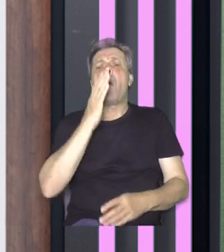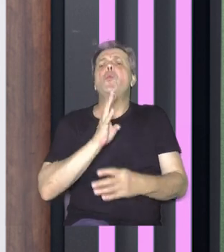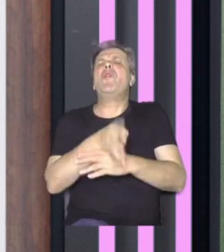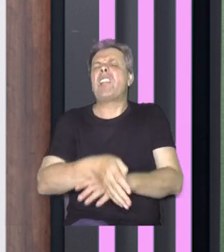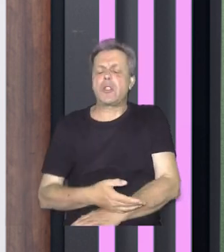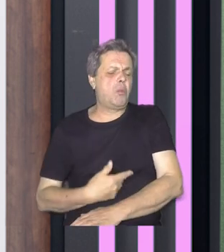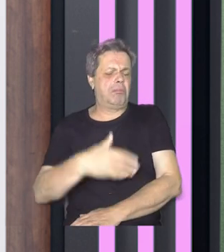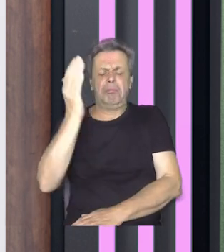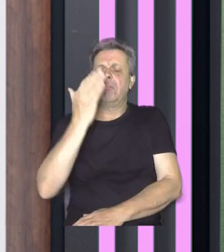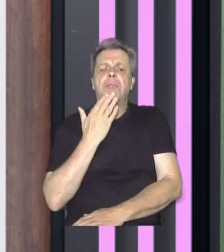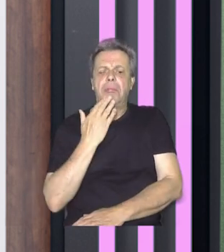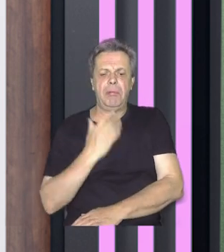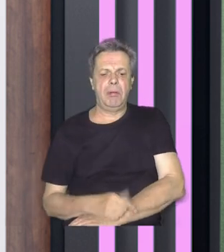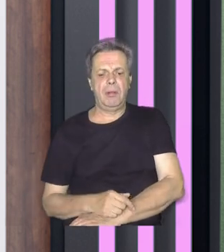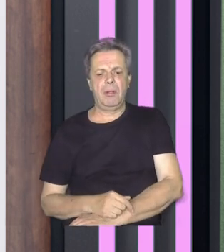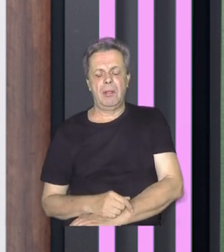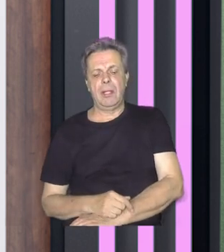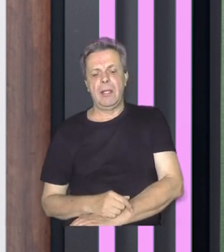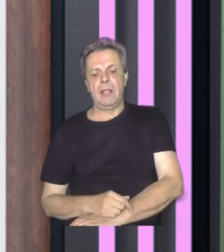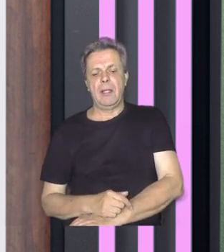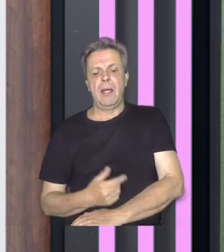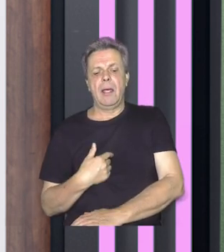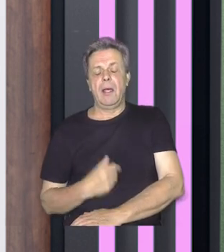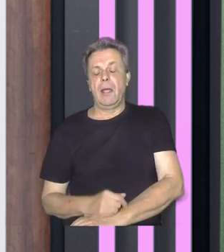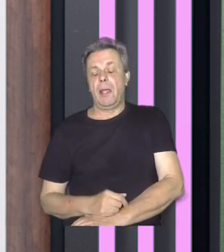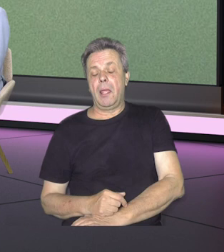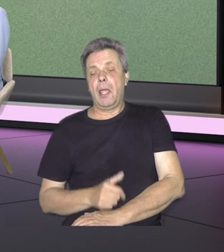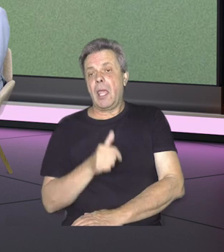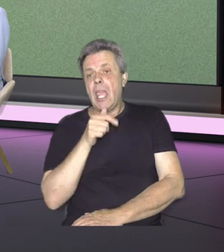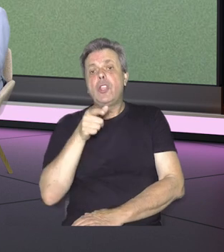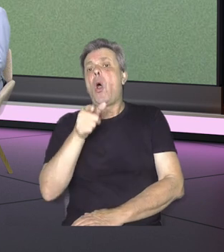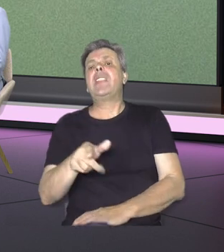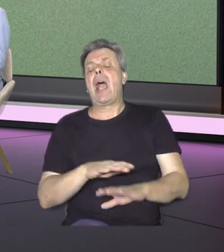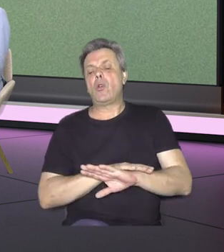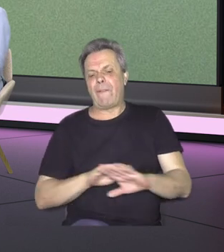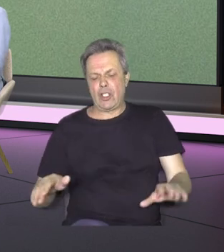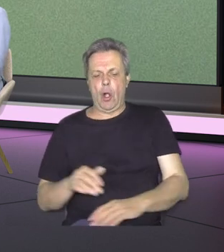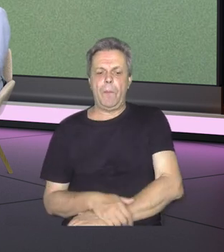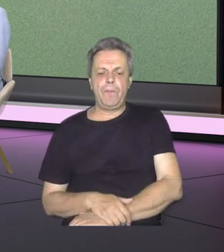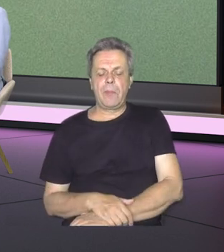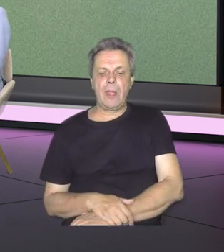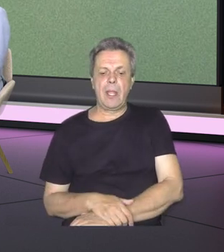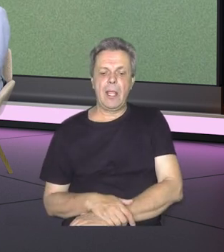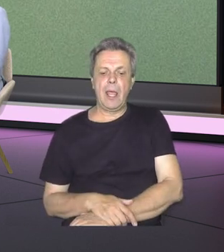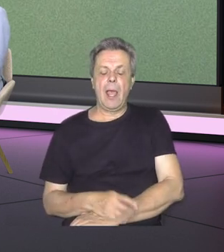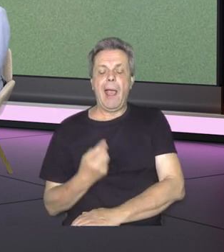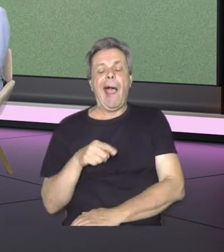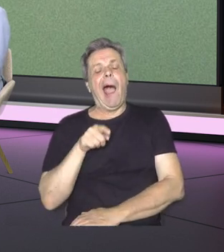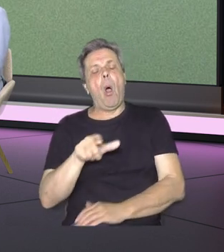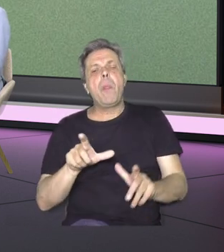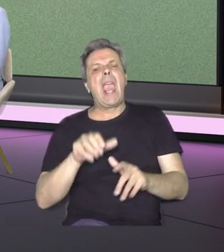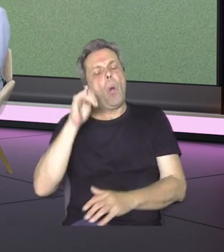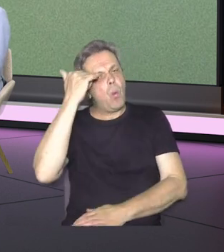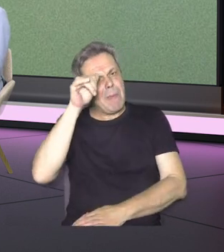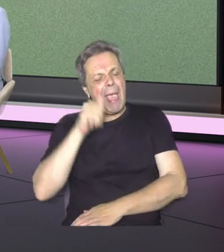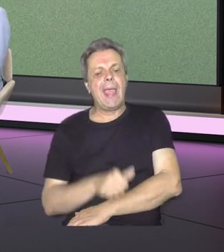otići u Švicarsku. Pa kaže, ja bi tu imala tamo i to je tako završilo. A on je u